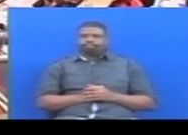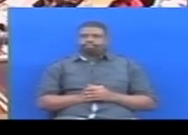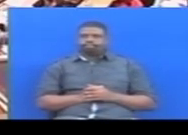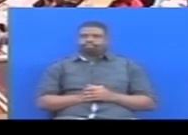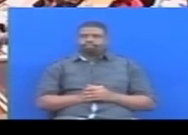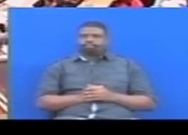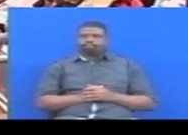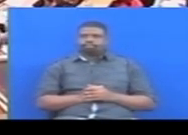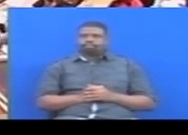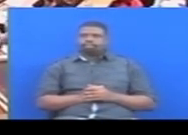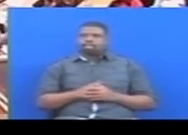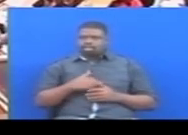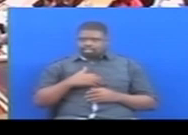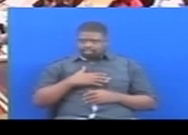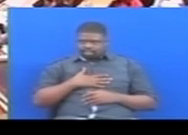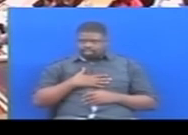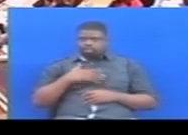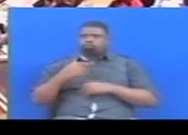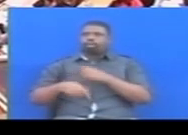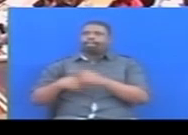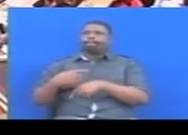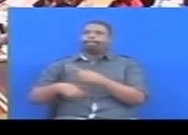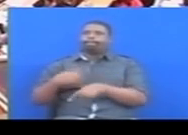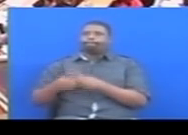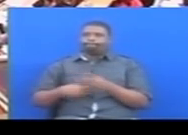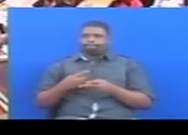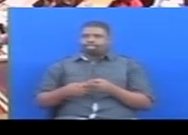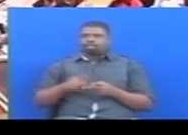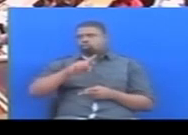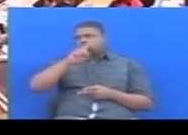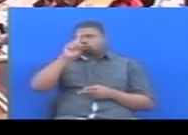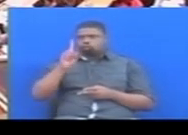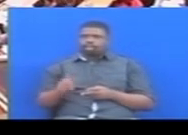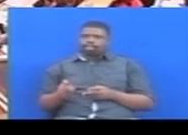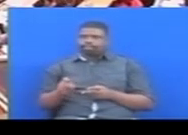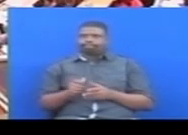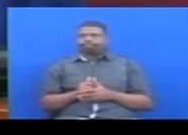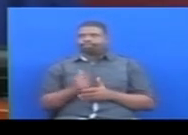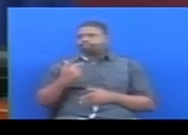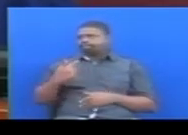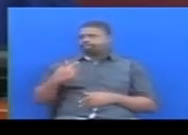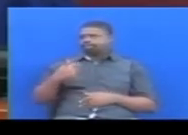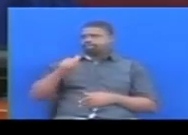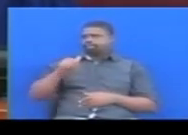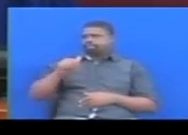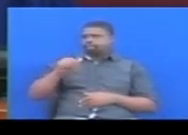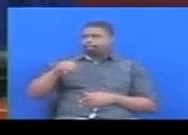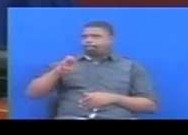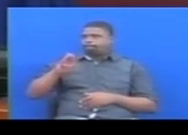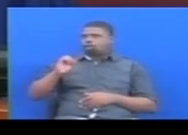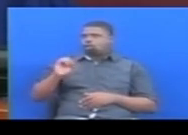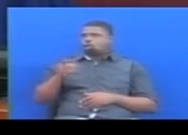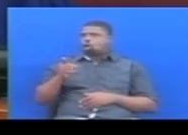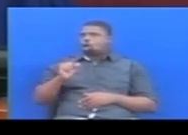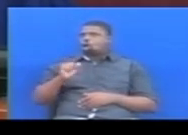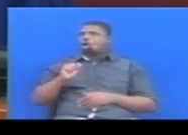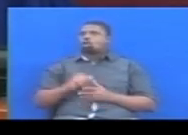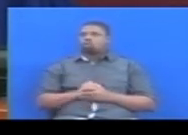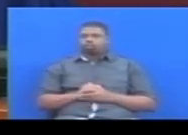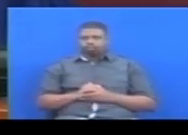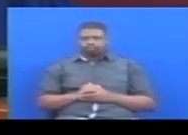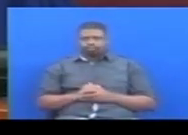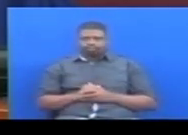Asante sana waheshimiwa wabunge, tunaendelea na swali la Mheshimiwa Taska Restituta Mbogo.